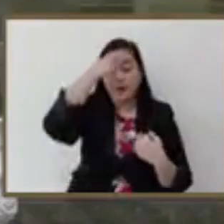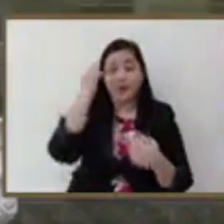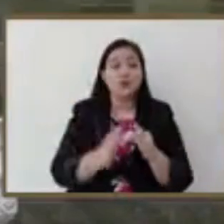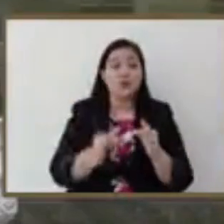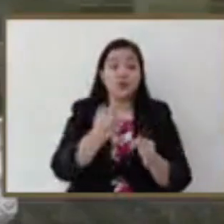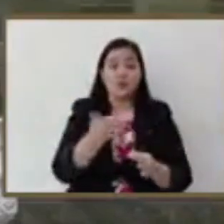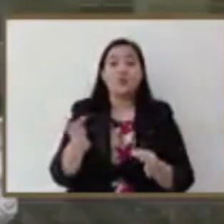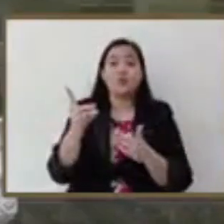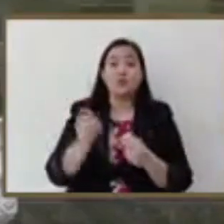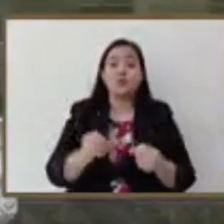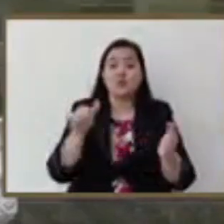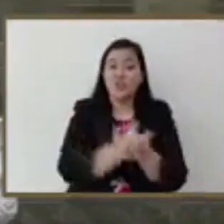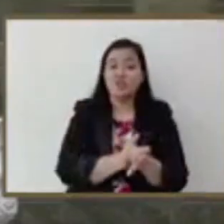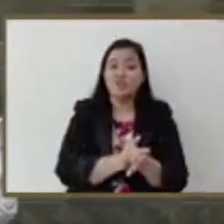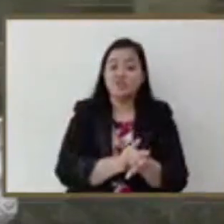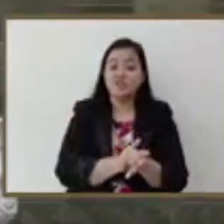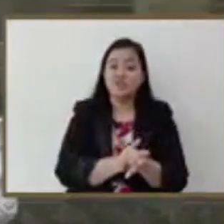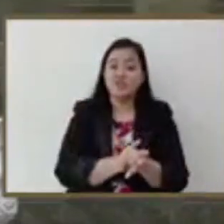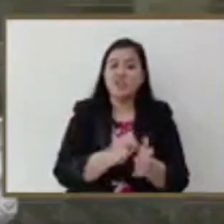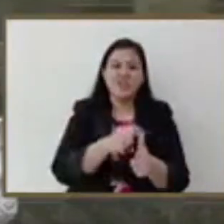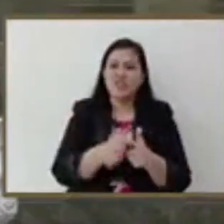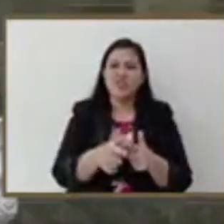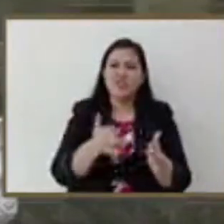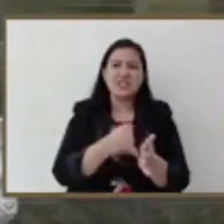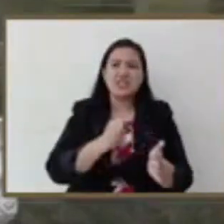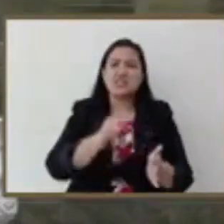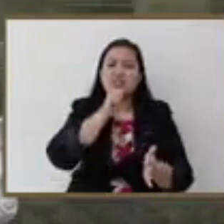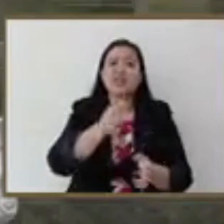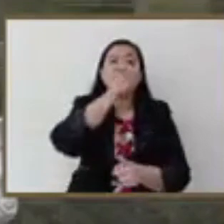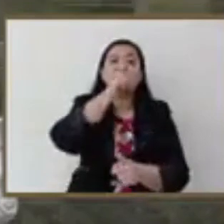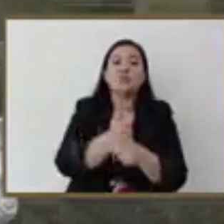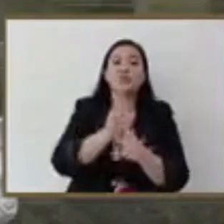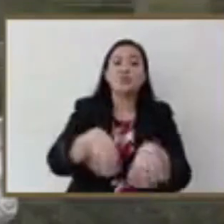mo yan sa ganyang klase pamamaraan, hindi ka nagbibigay.